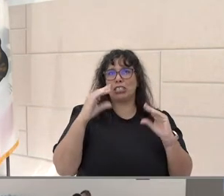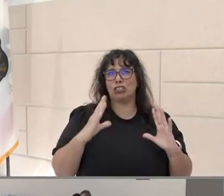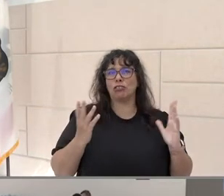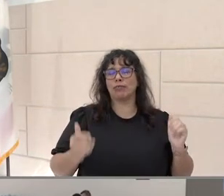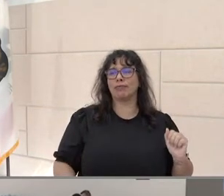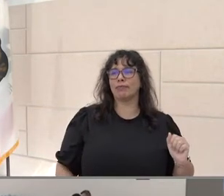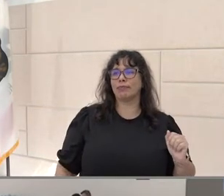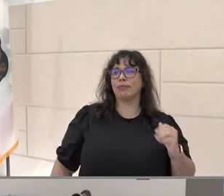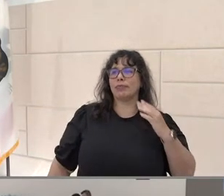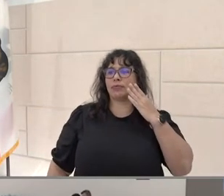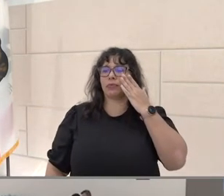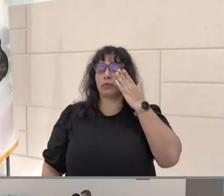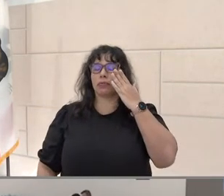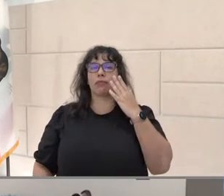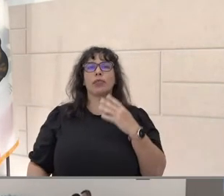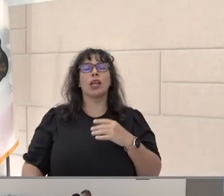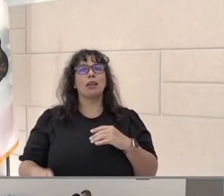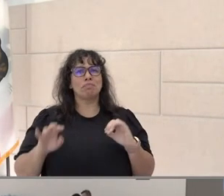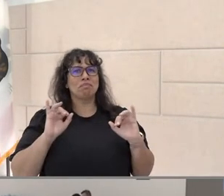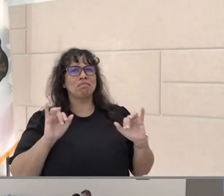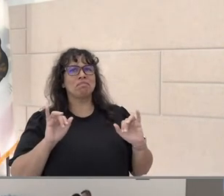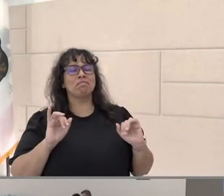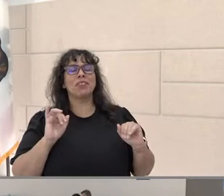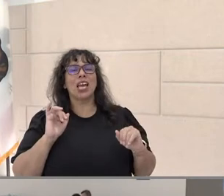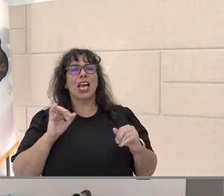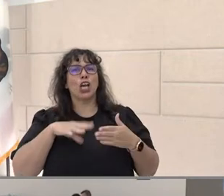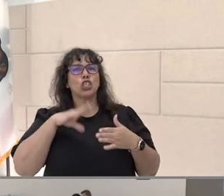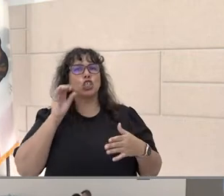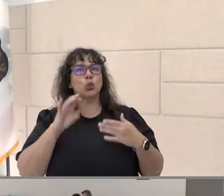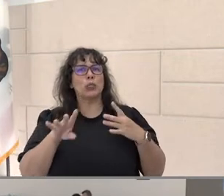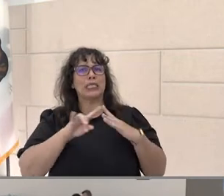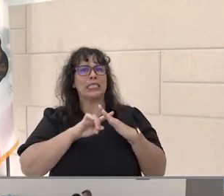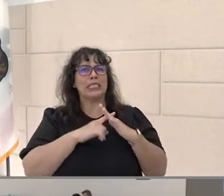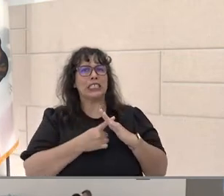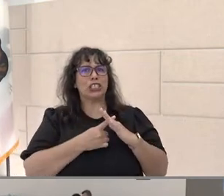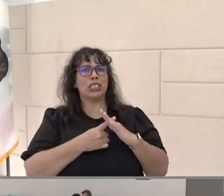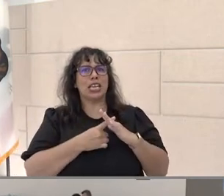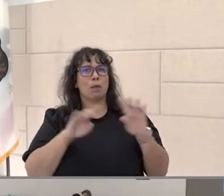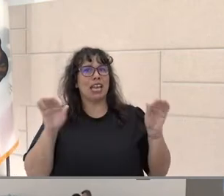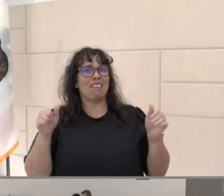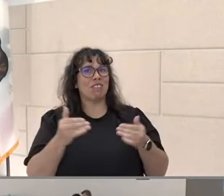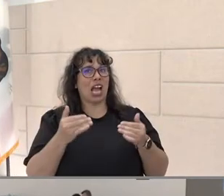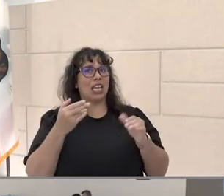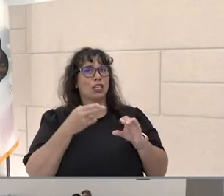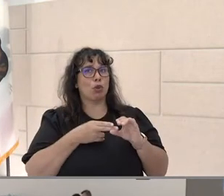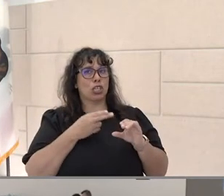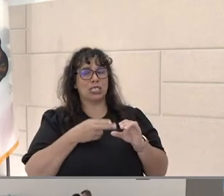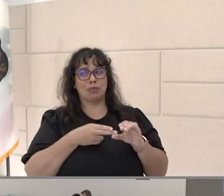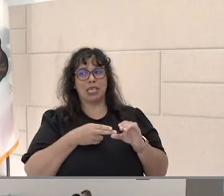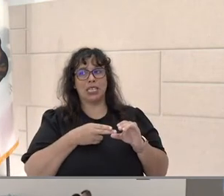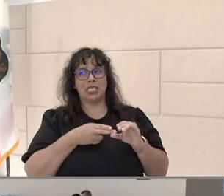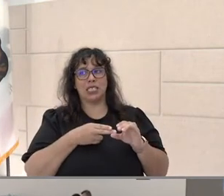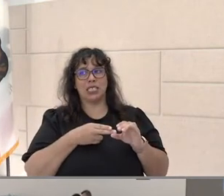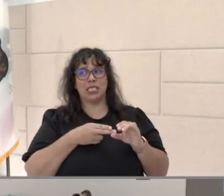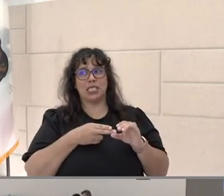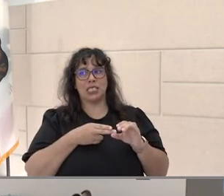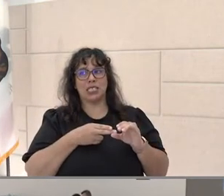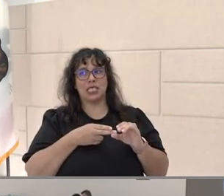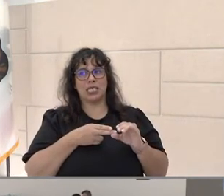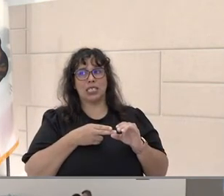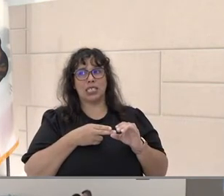កម្មវិធីបង្ហាត់ទៅលើសិស្សនិងគ្រូដែលមកចូលរួមគឺជាគ្រូ